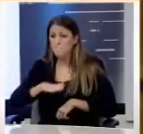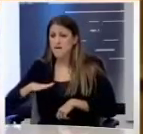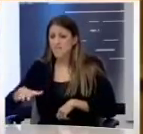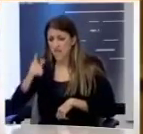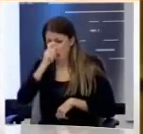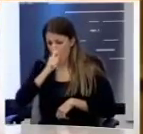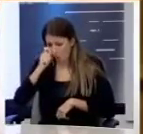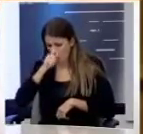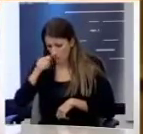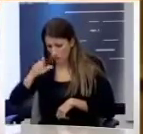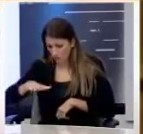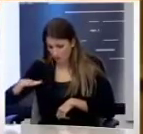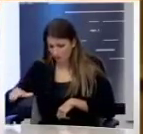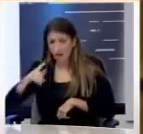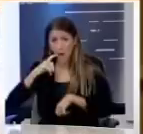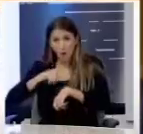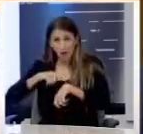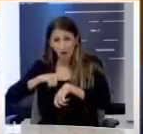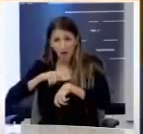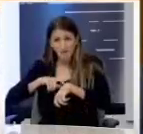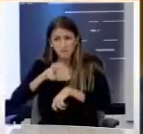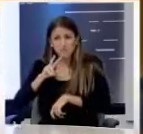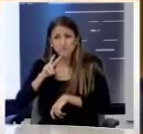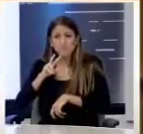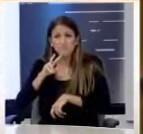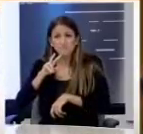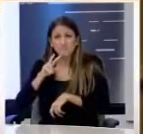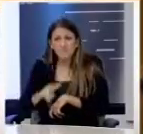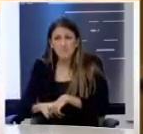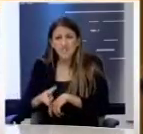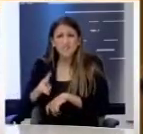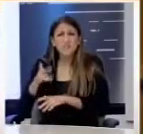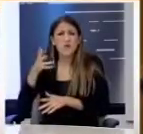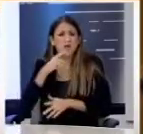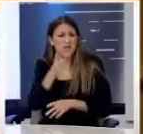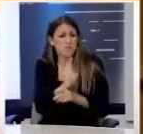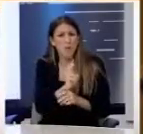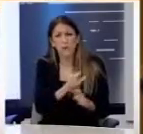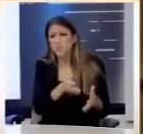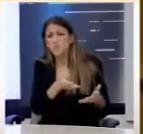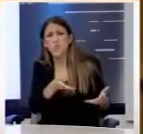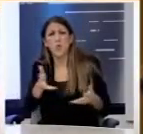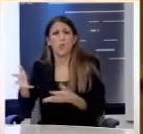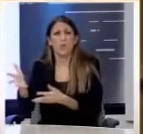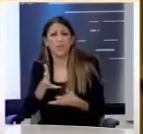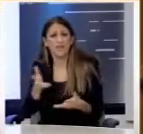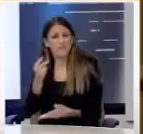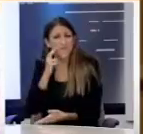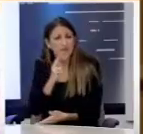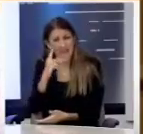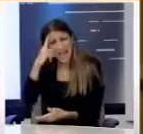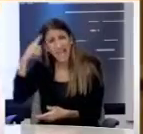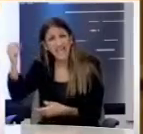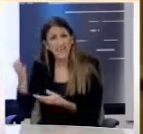διεφυλικά παιδιά, τα οποία εφίσταται απίστευτο μπούλινγκ και εξευτελισμό όταν πηγαίνουν στο Λύκειο